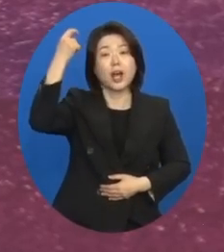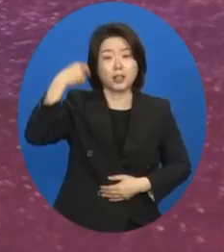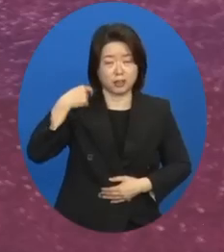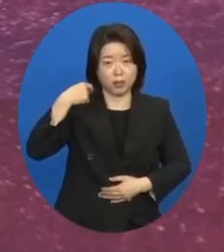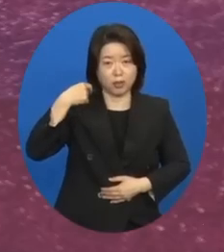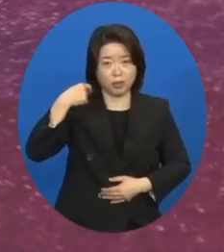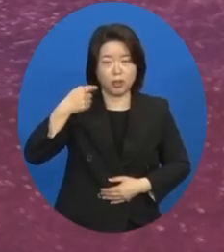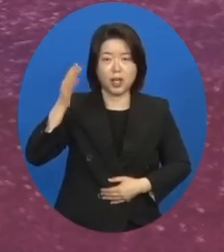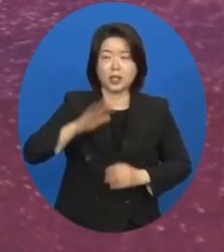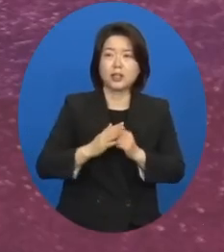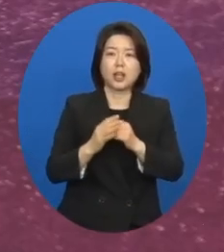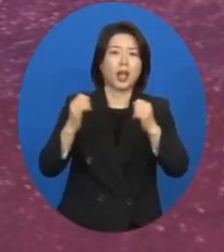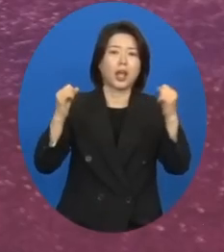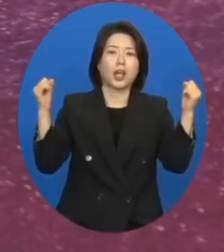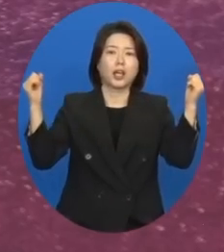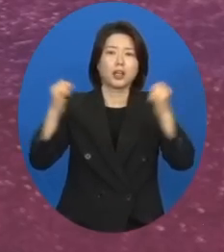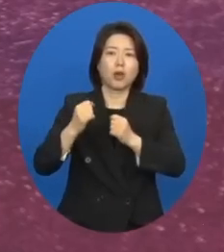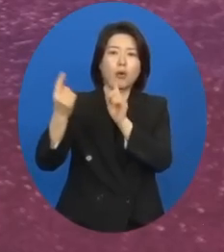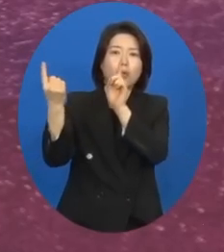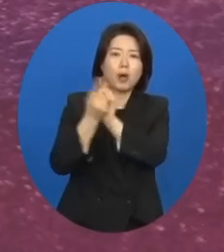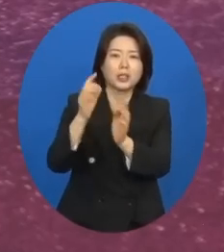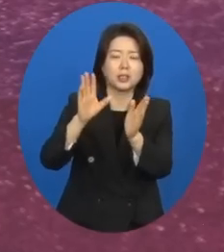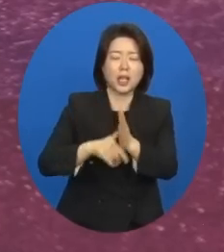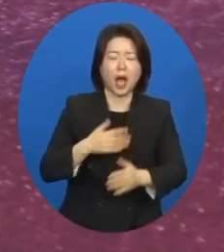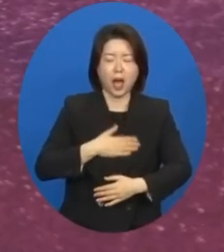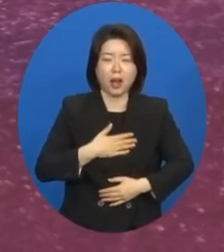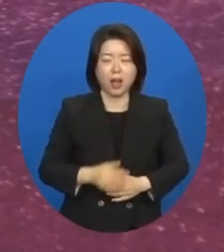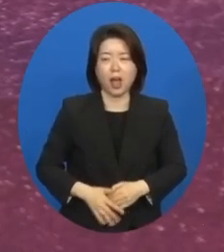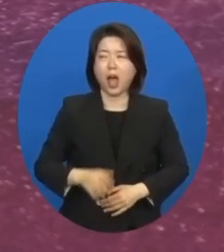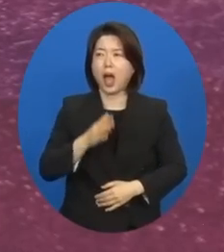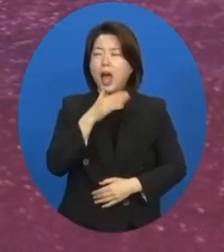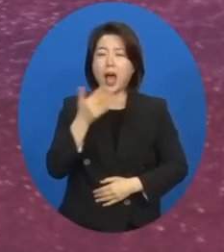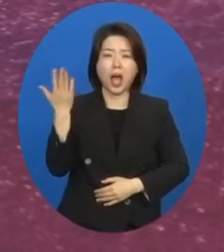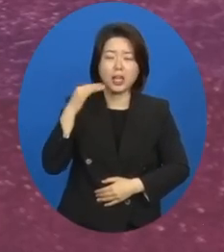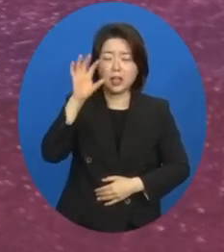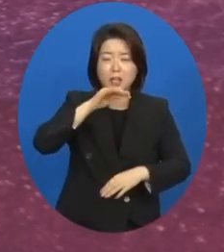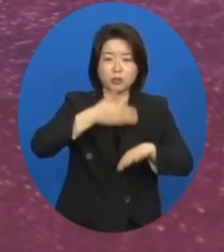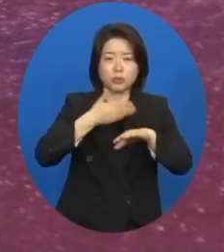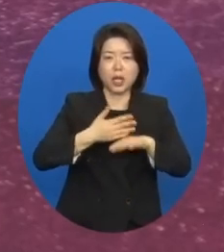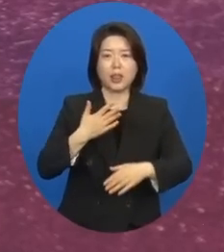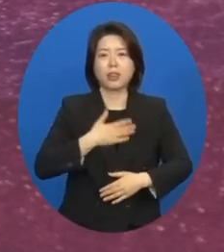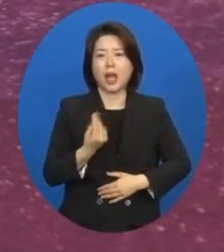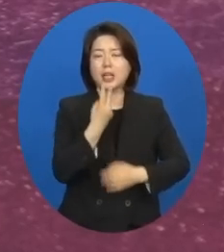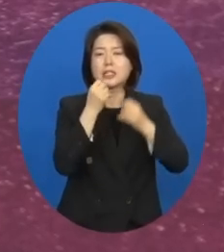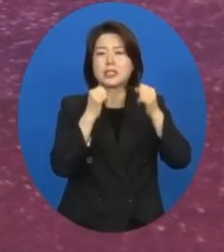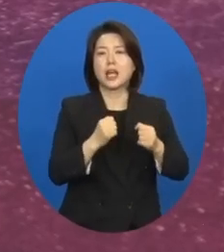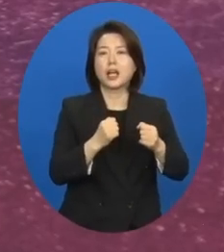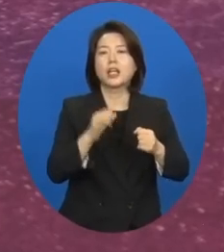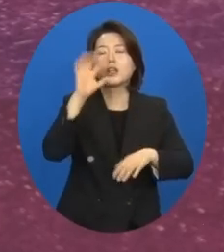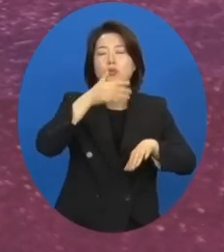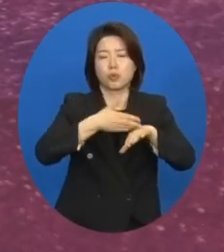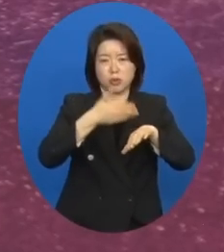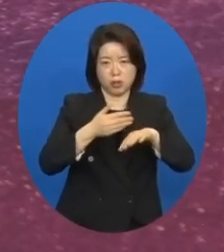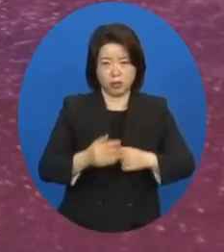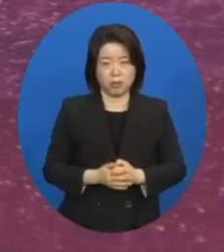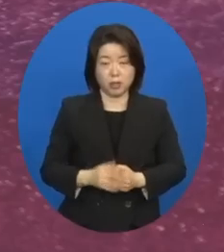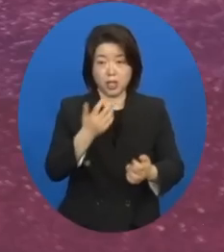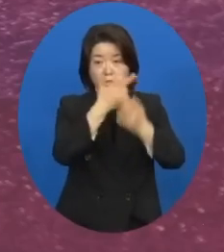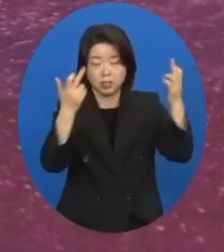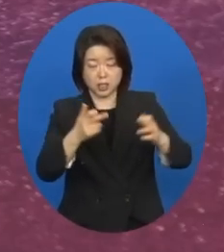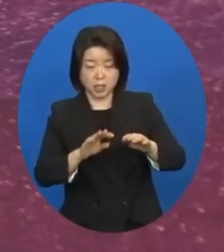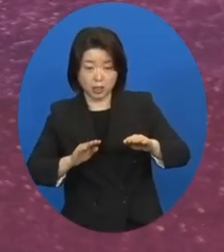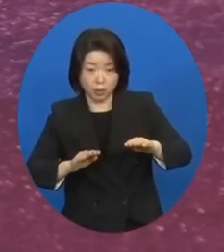겨울이 찾아오니까 알겠더라고요. 이 훈련이 결국 나를 살리는 훈련이더라고요. 차가 산에 오르다가 빙판에